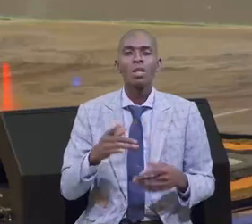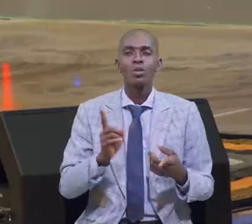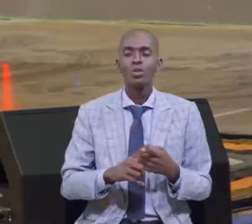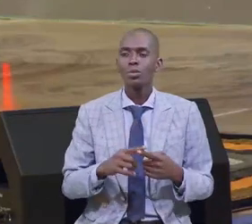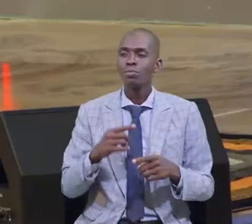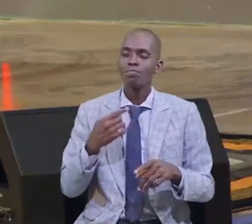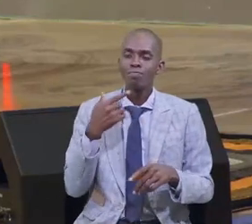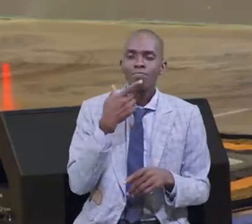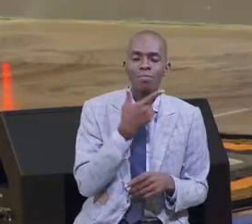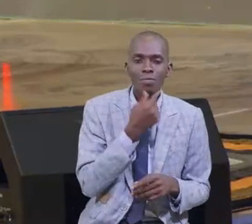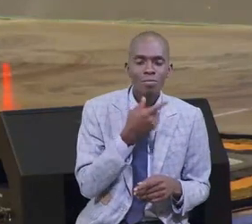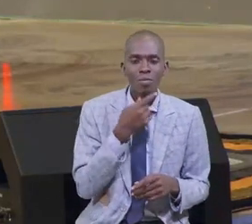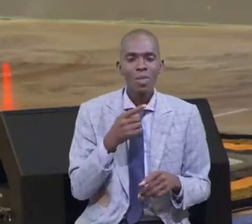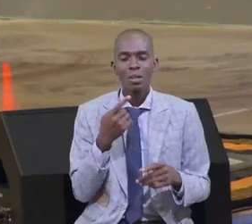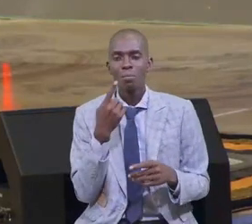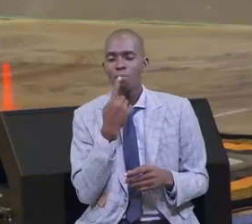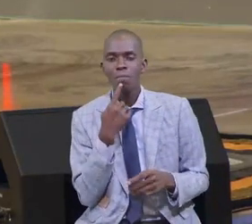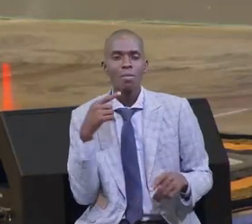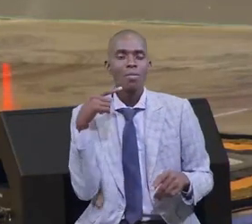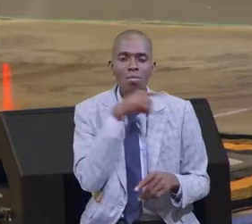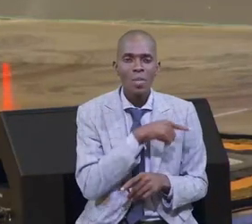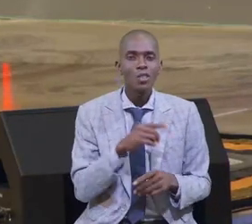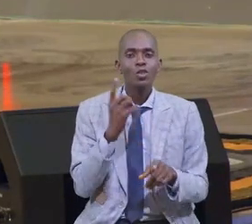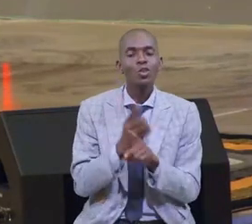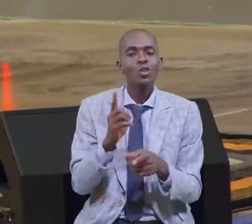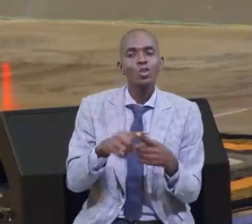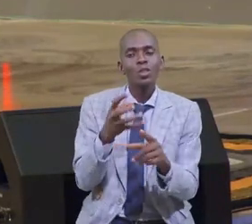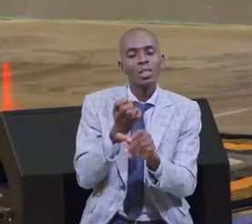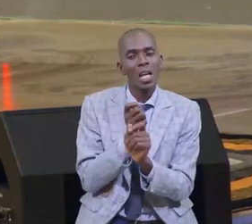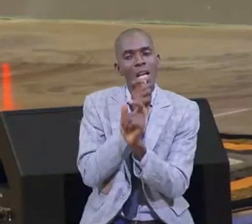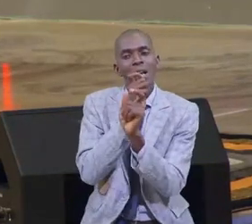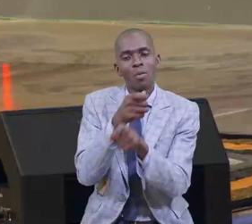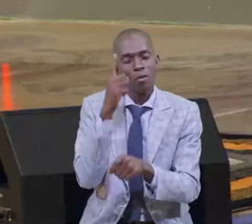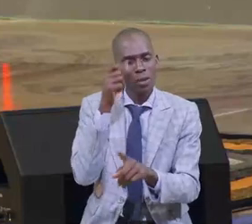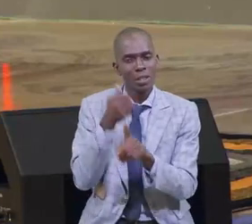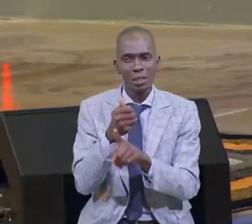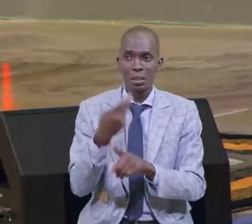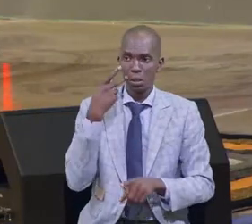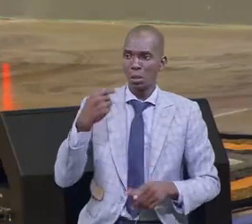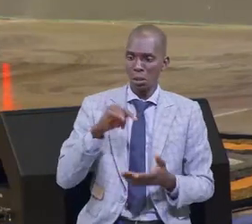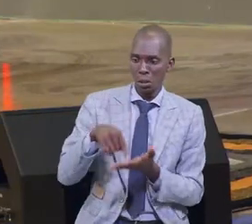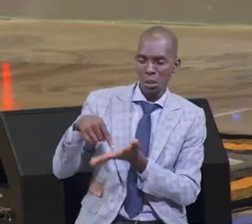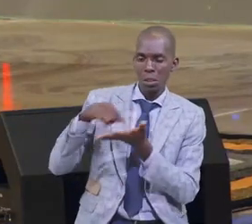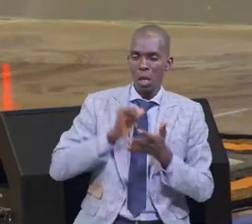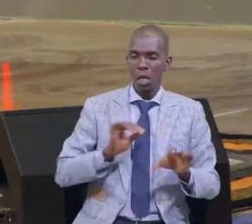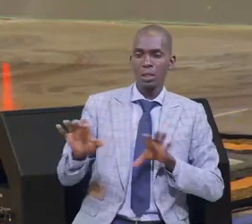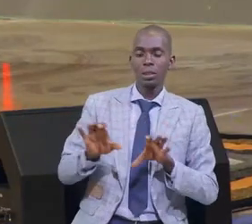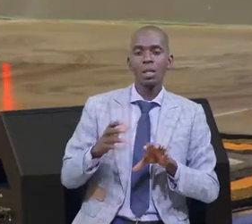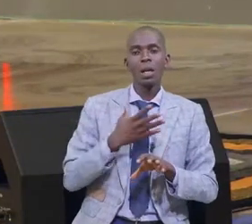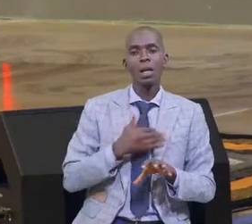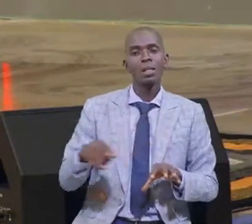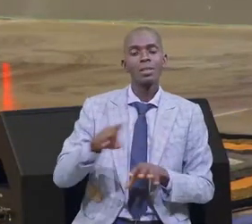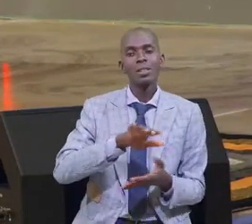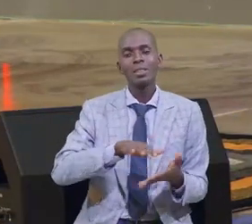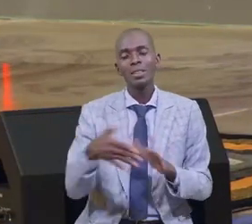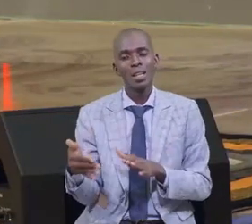Ils voudraient, ils vont. Et même, ils mentaient sur leur compte. Voici ce que j'ai fait. Et